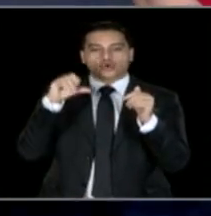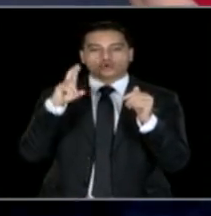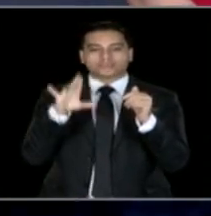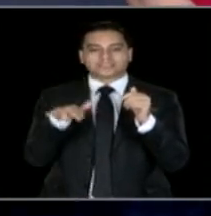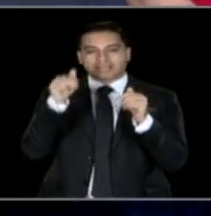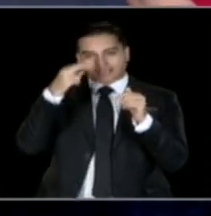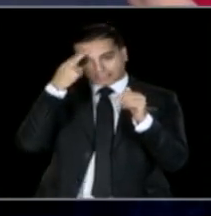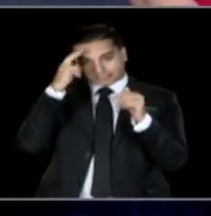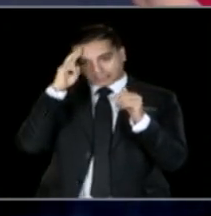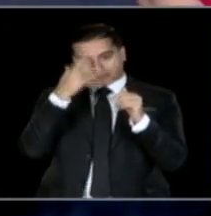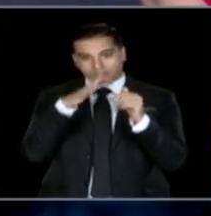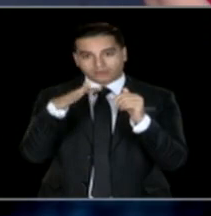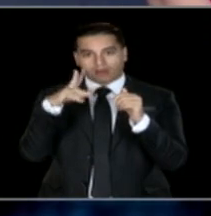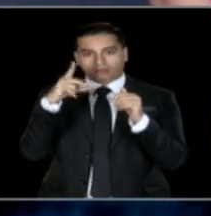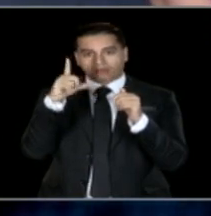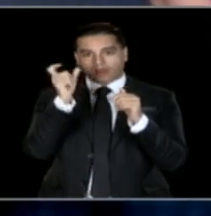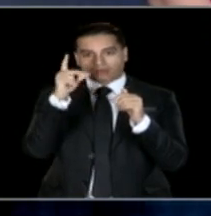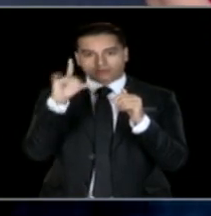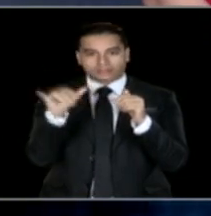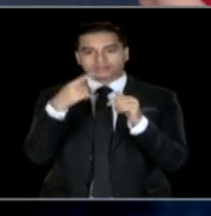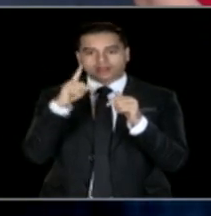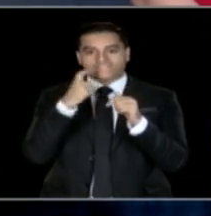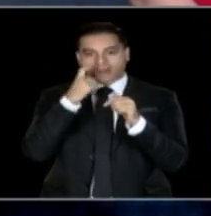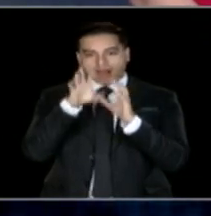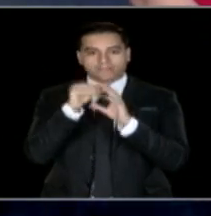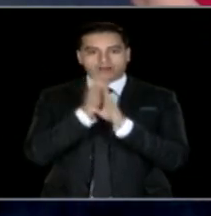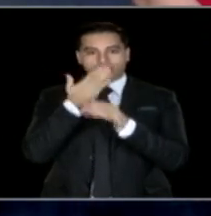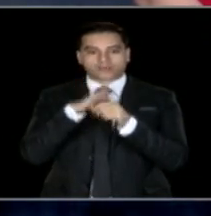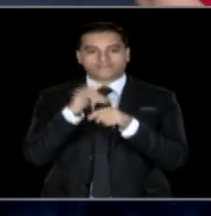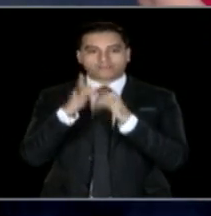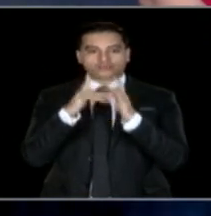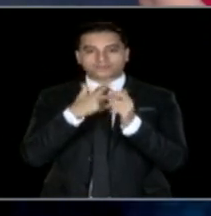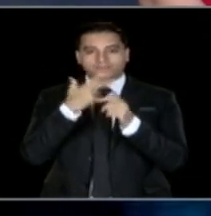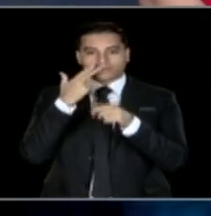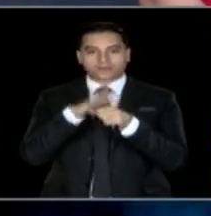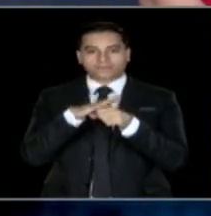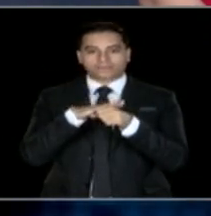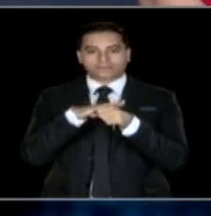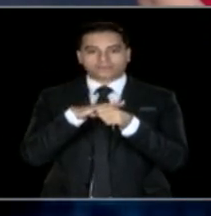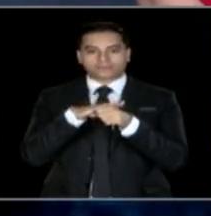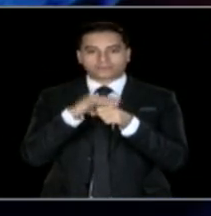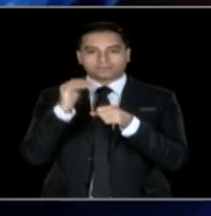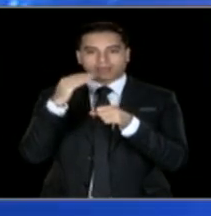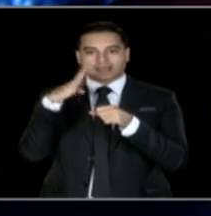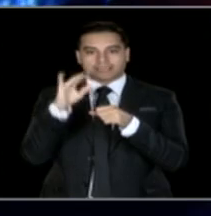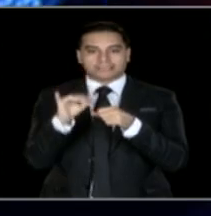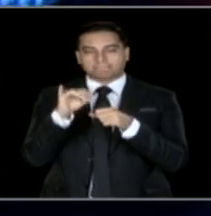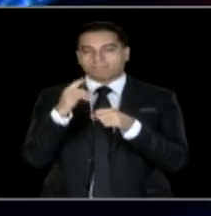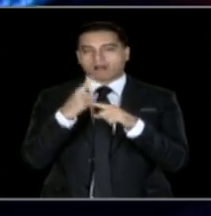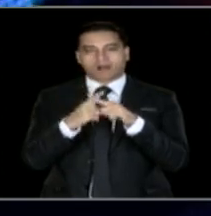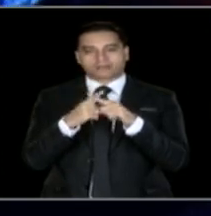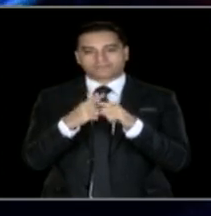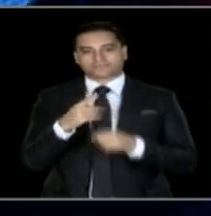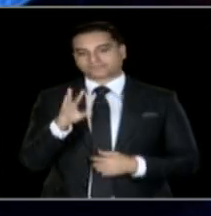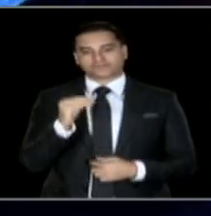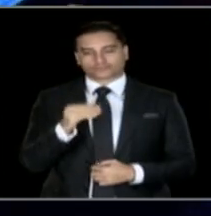هو؟ محيط الأطلنطي. صح. فنان قام بدور رمضان في مسلسل رمضان كريم، فمن هو؟ حكيم. غلط.